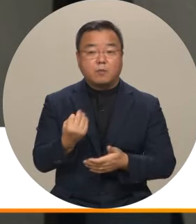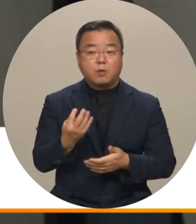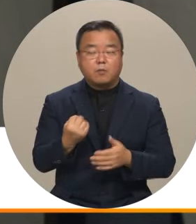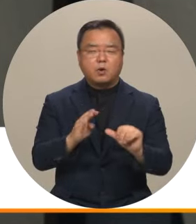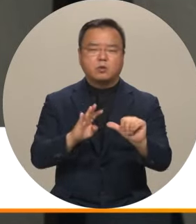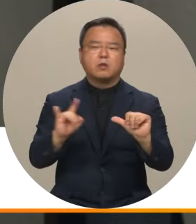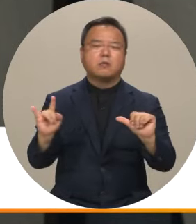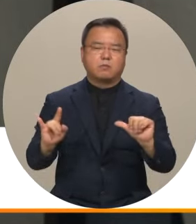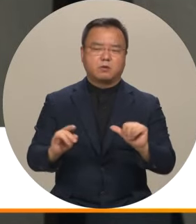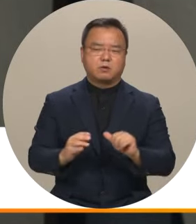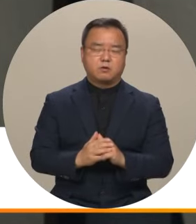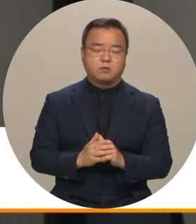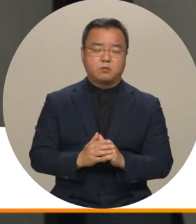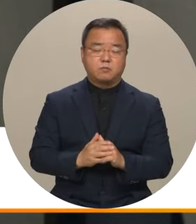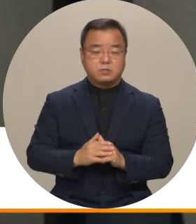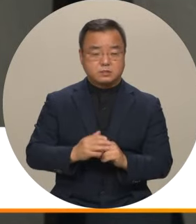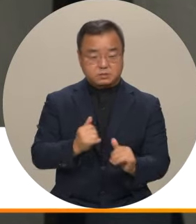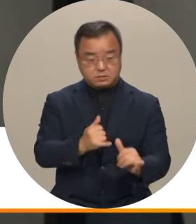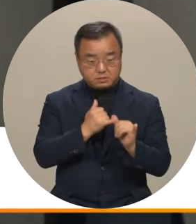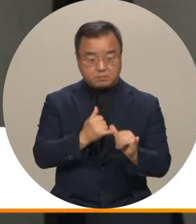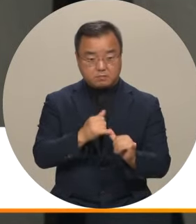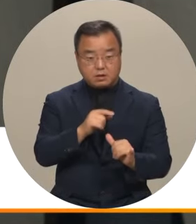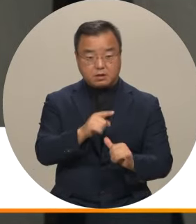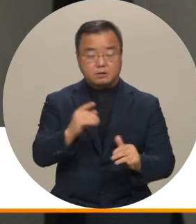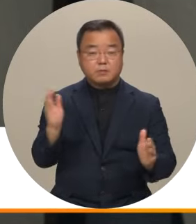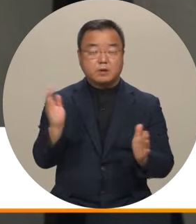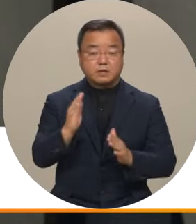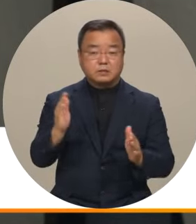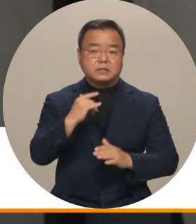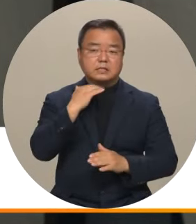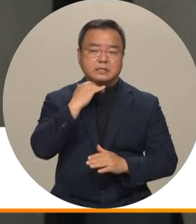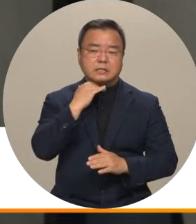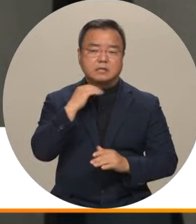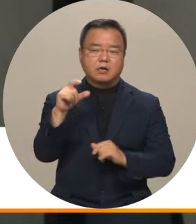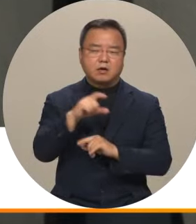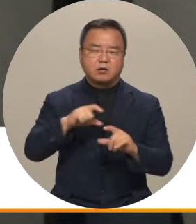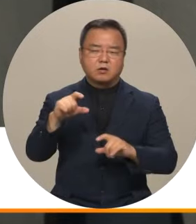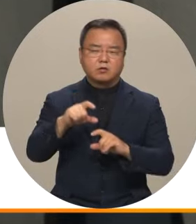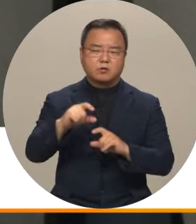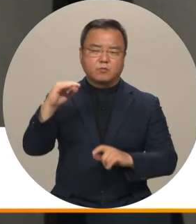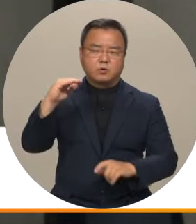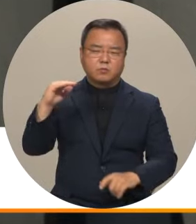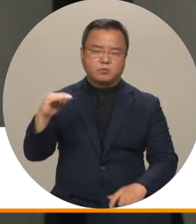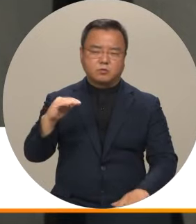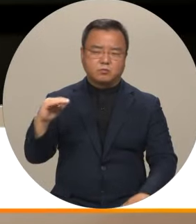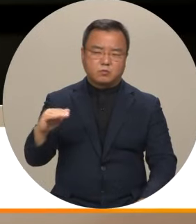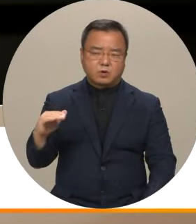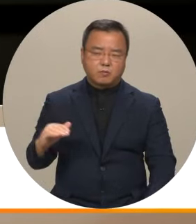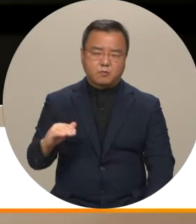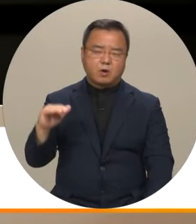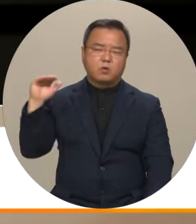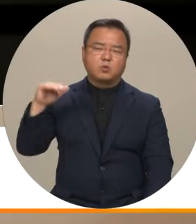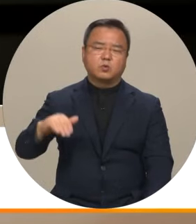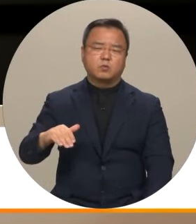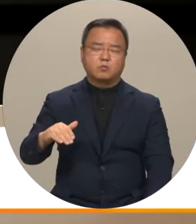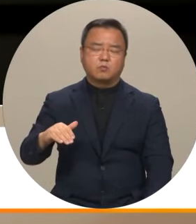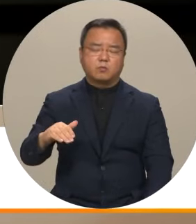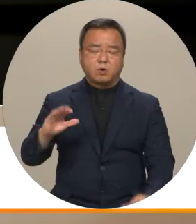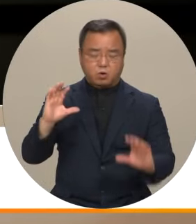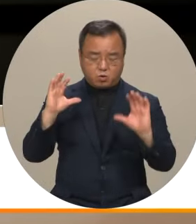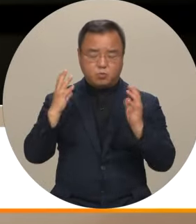이렇게 극단적 선택을 하는 학생들의 나이가 점점 어려지고 있다네 아 우리